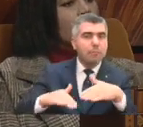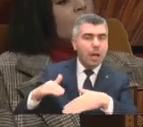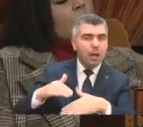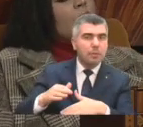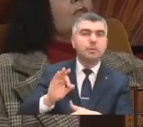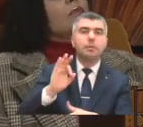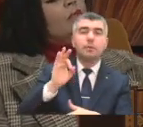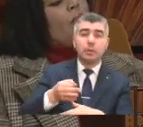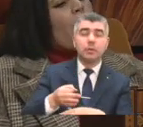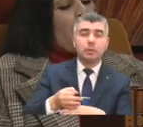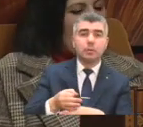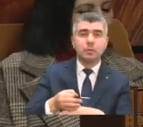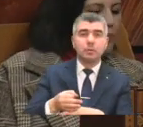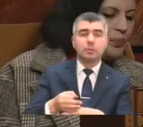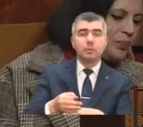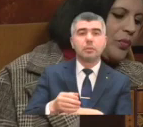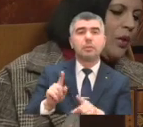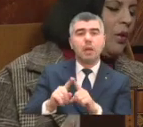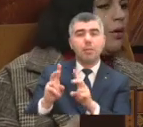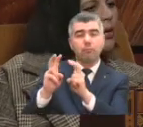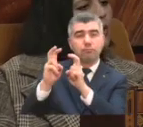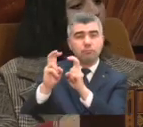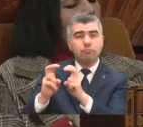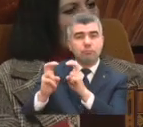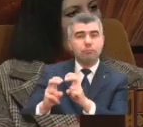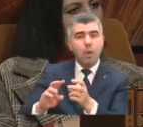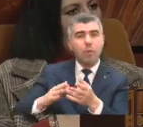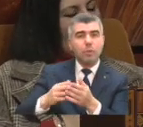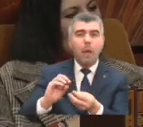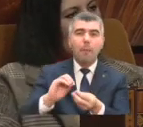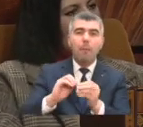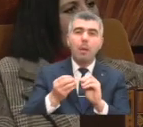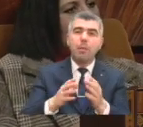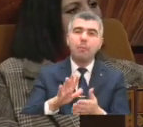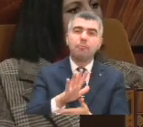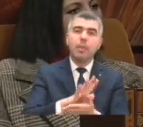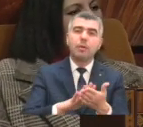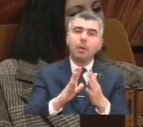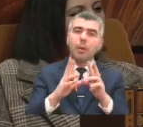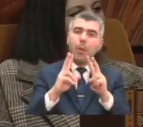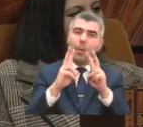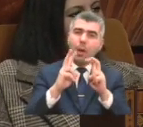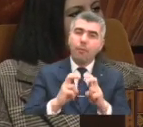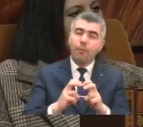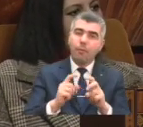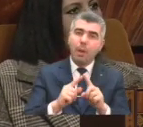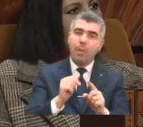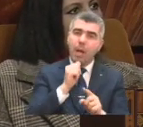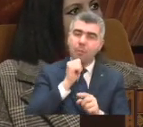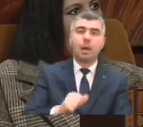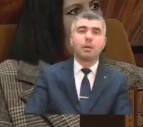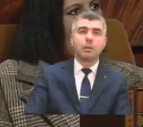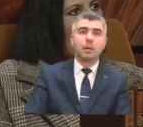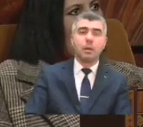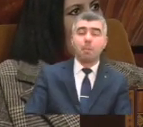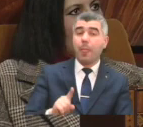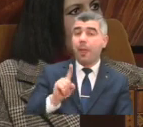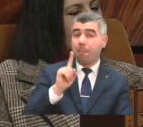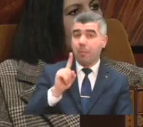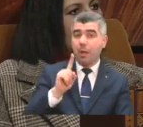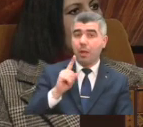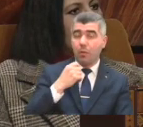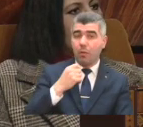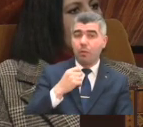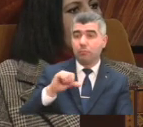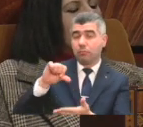من الوسائل باش ننقذوا بلادنا من هذه المعضلة الحقيقية اللي هي ندرة المياه. ولكن بالنسبة للمحطات كيف